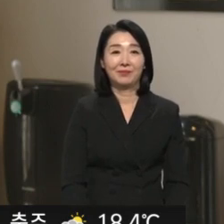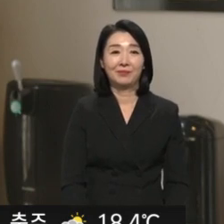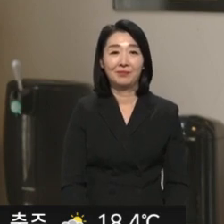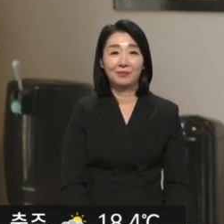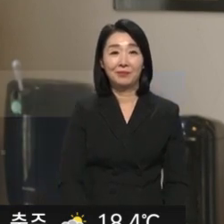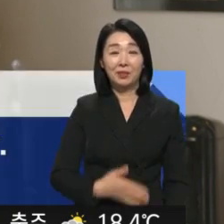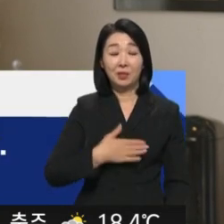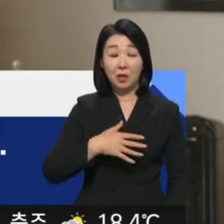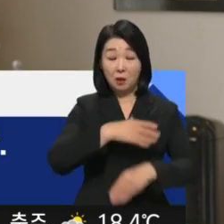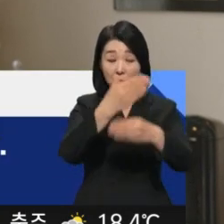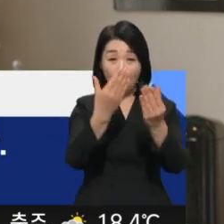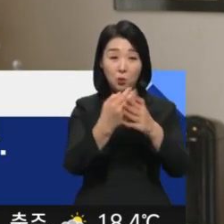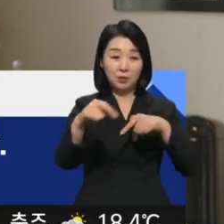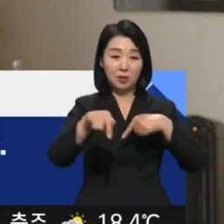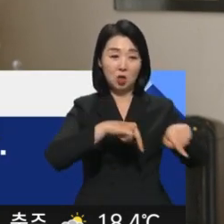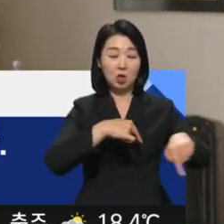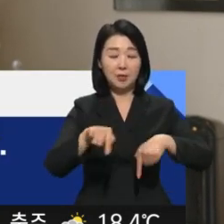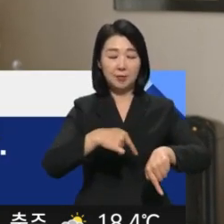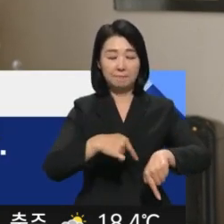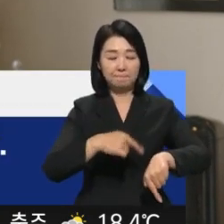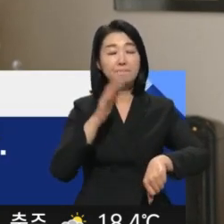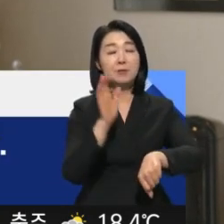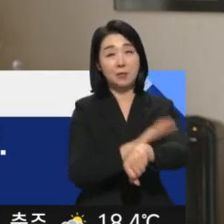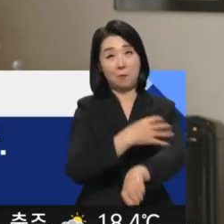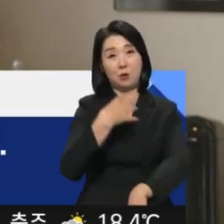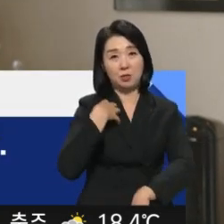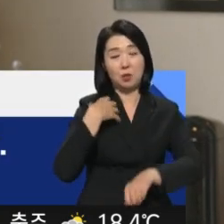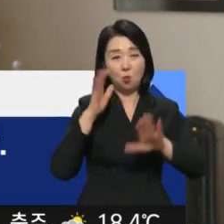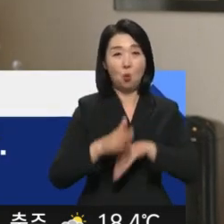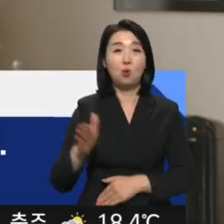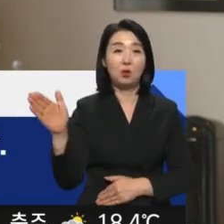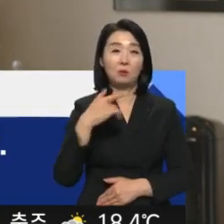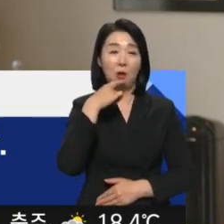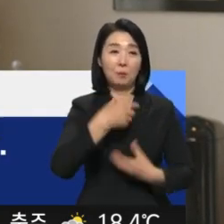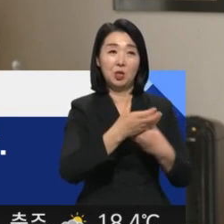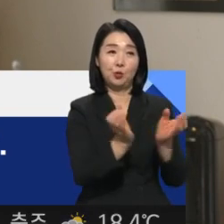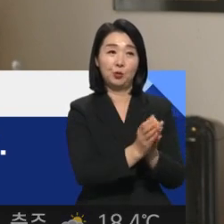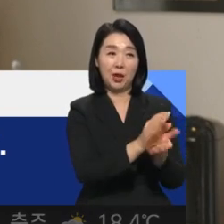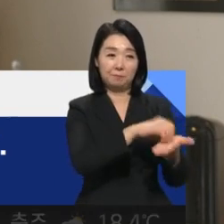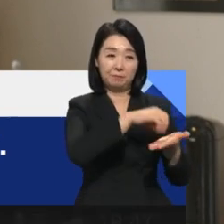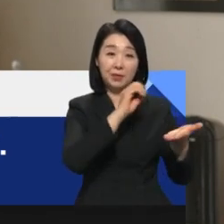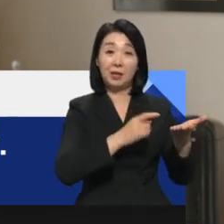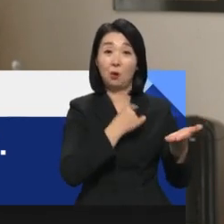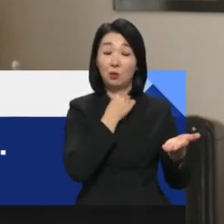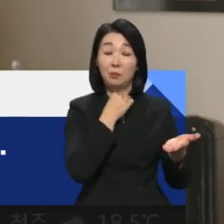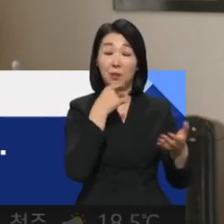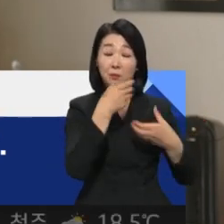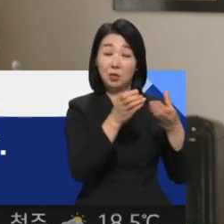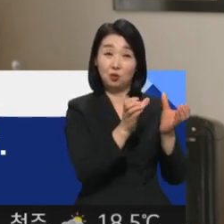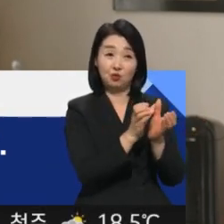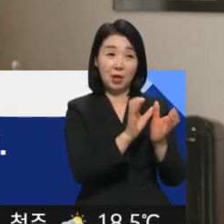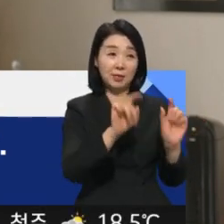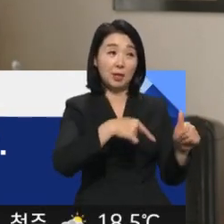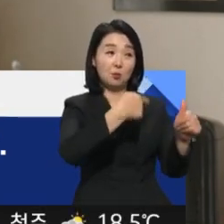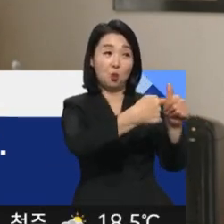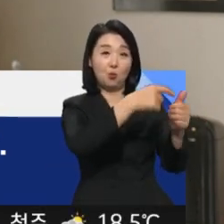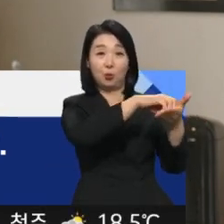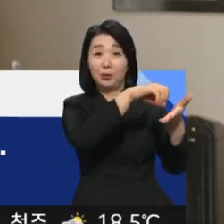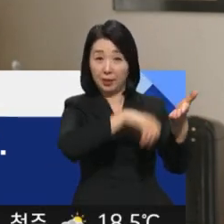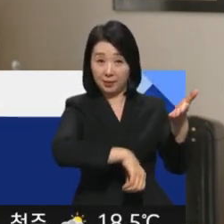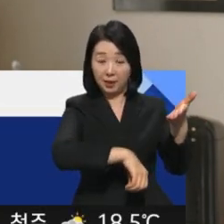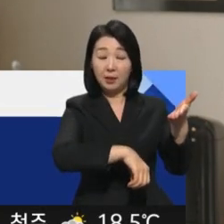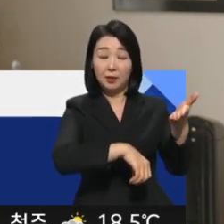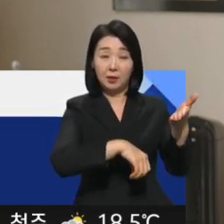저는 모든 정치적 책임을 지고 오늘부로 민주당을 탈당하고자 합니다. 당연히 민주당 상임 고문도 사퇴하겠습니다.